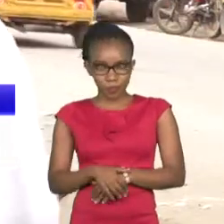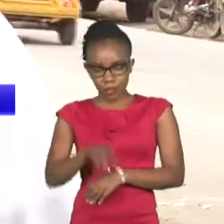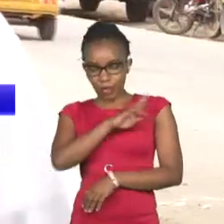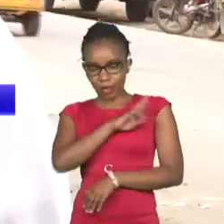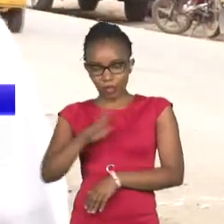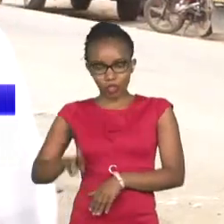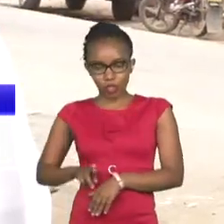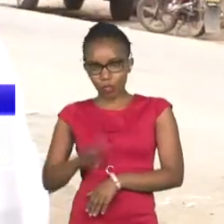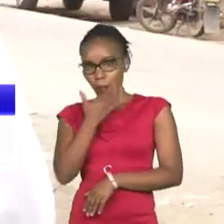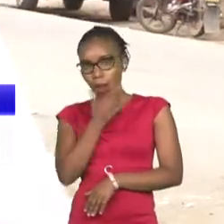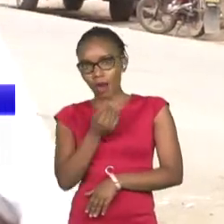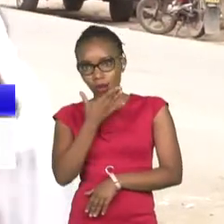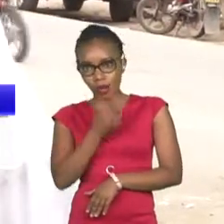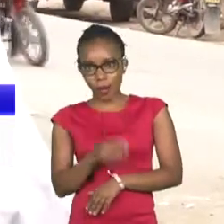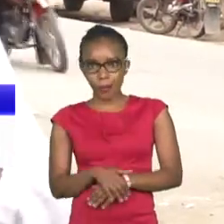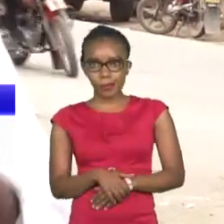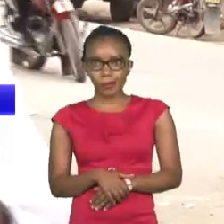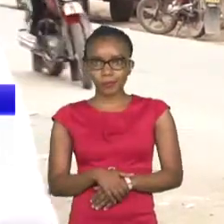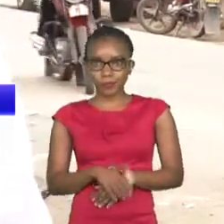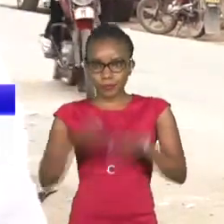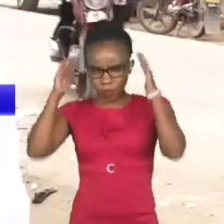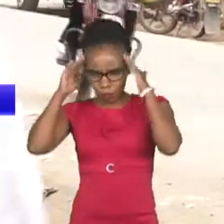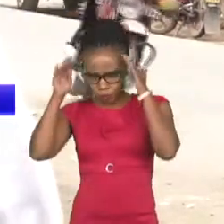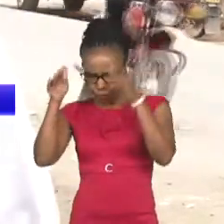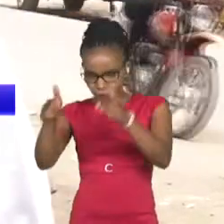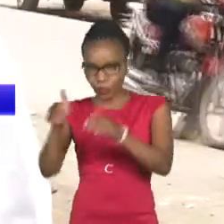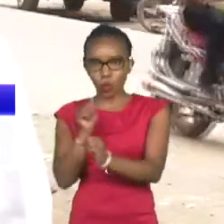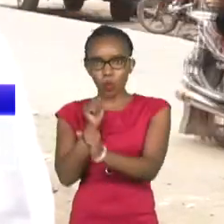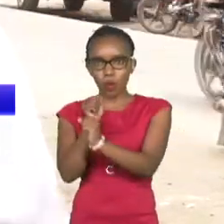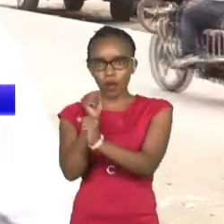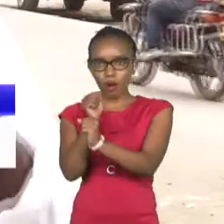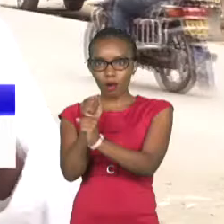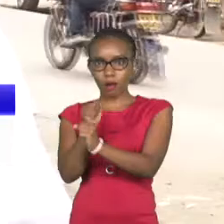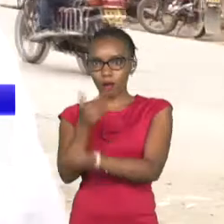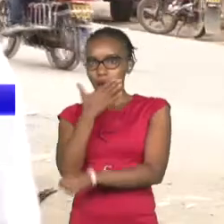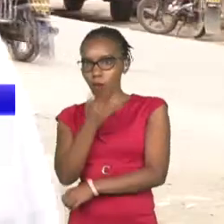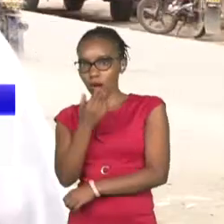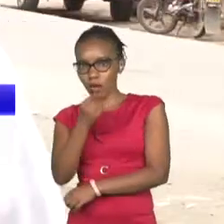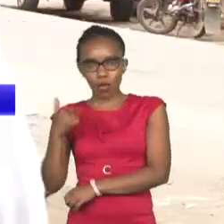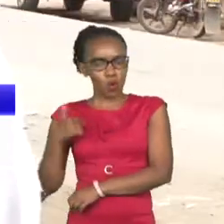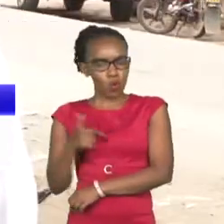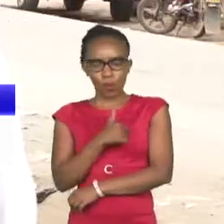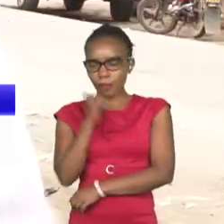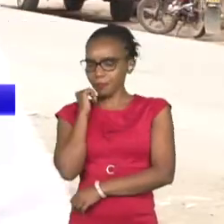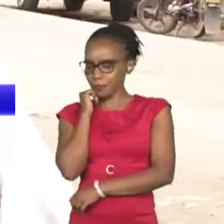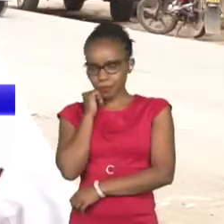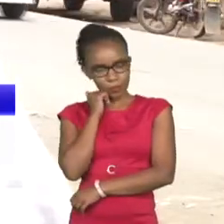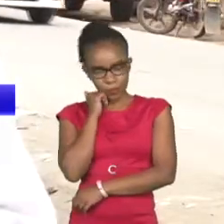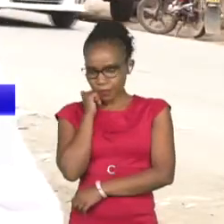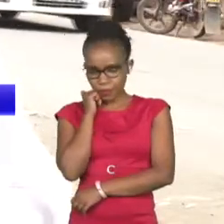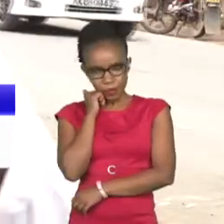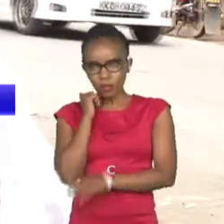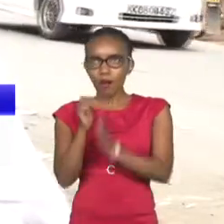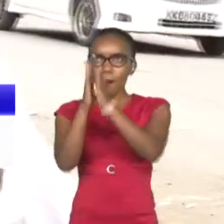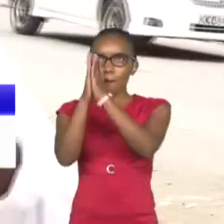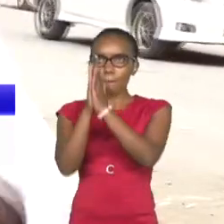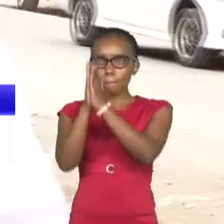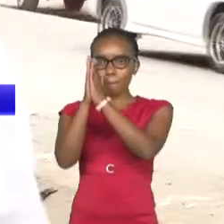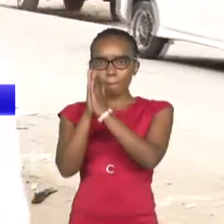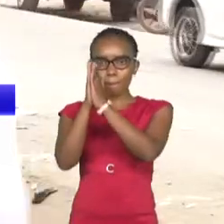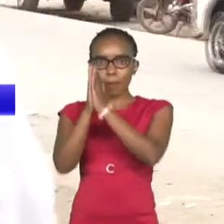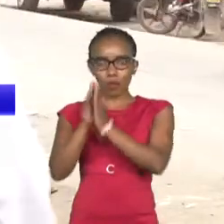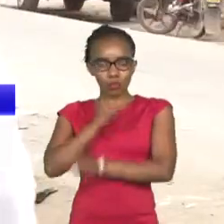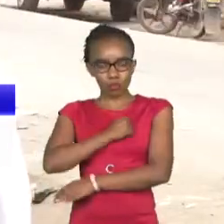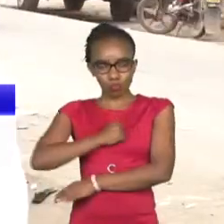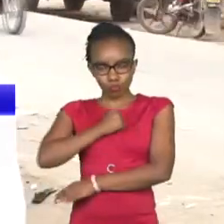man, a dedicated serviceman. We are mourning. We are praying condolences to his